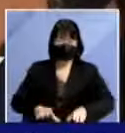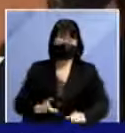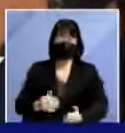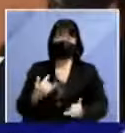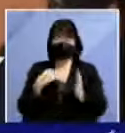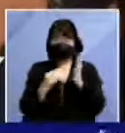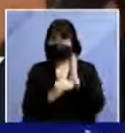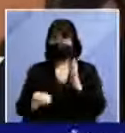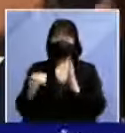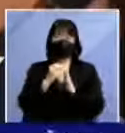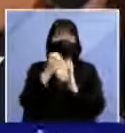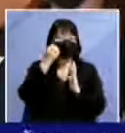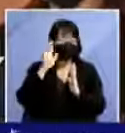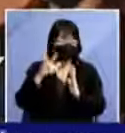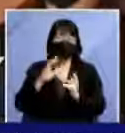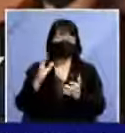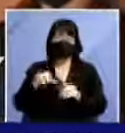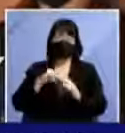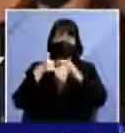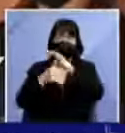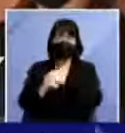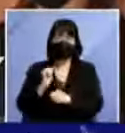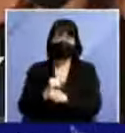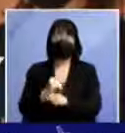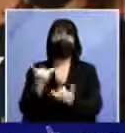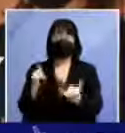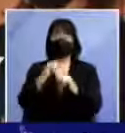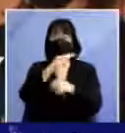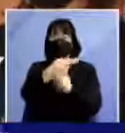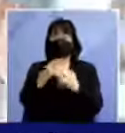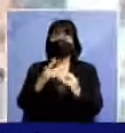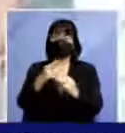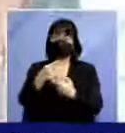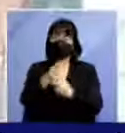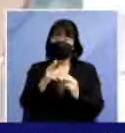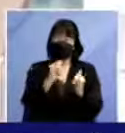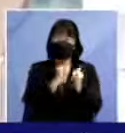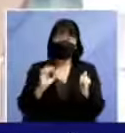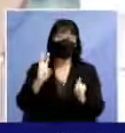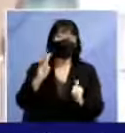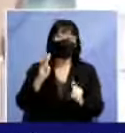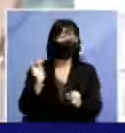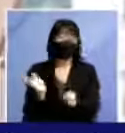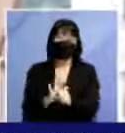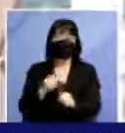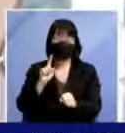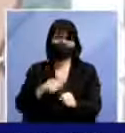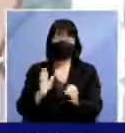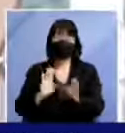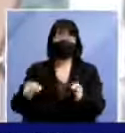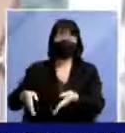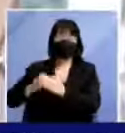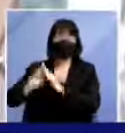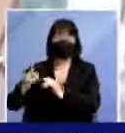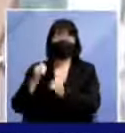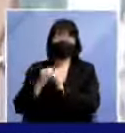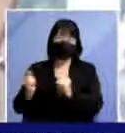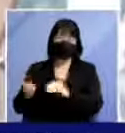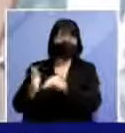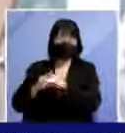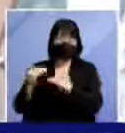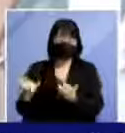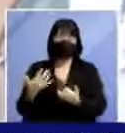ตัวทำให้60เตียงเวลานี้เต็มครับจำเป็นต้องขยายจำนวนเตียงเพิ่มเติมมากยิ่งขึ้นพร้อมกับได้มีการม